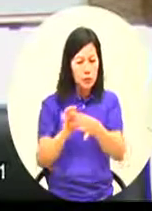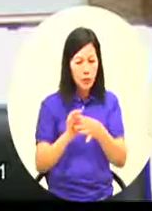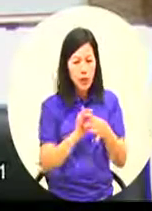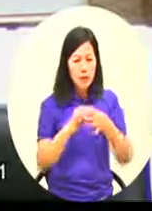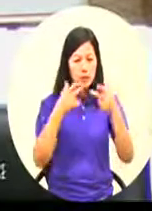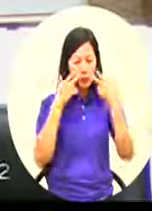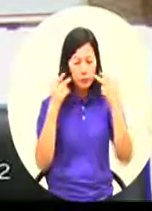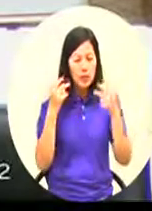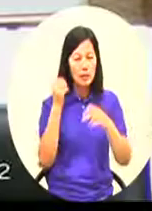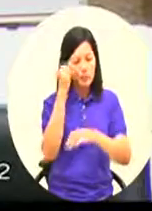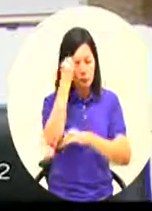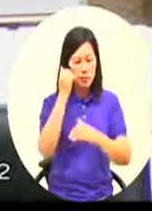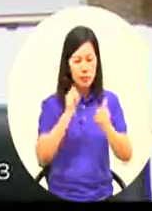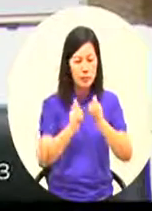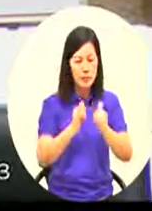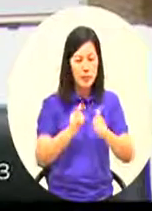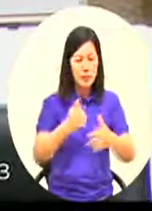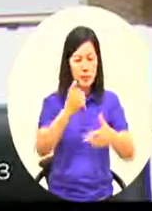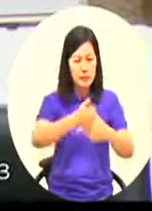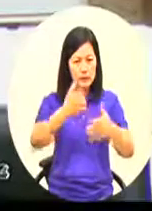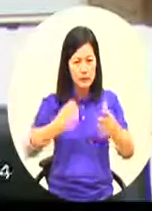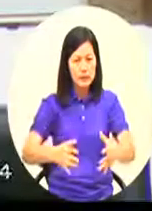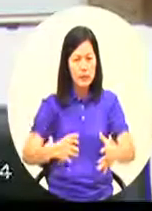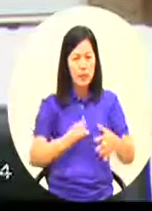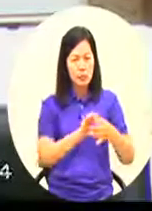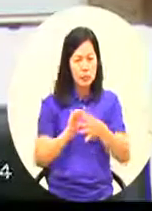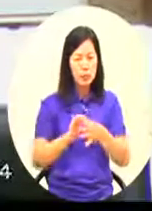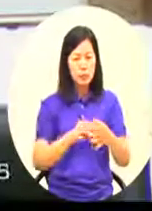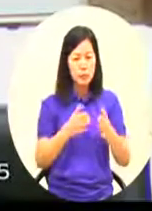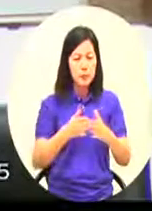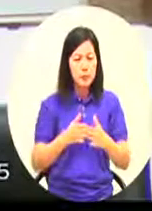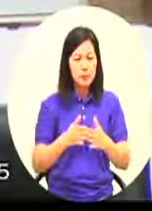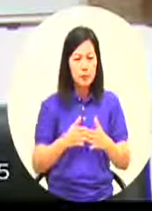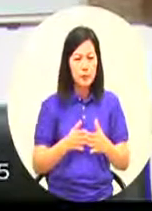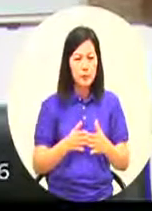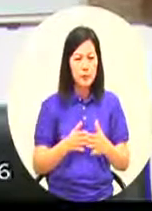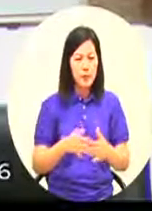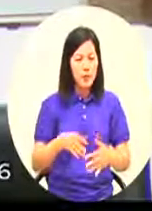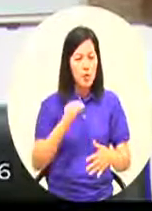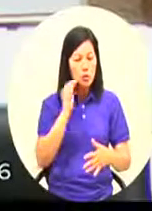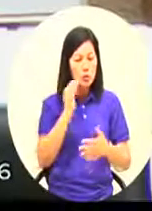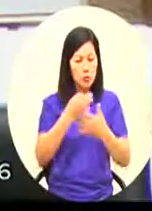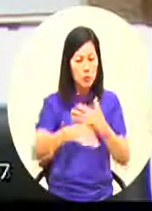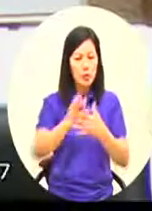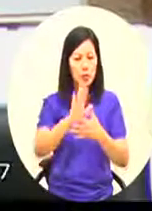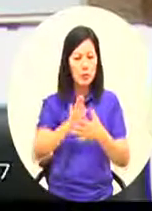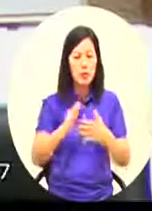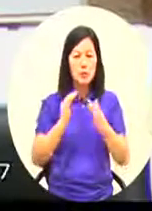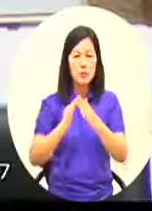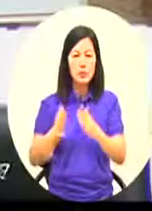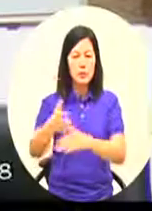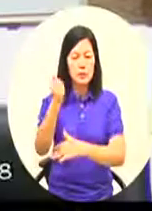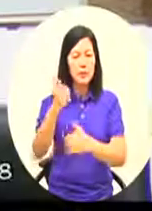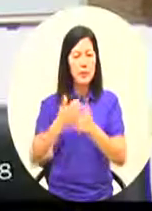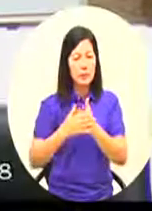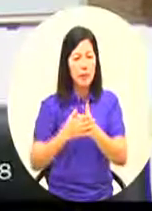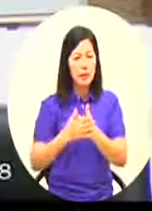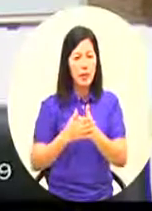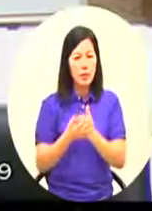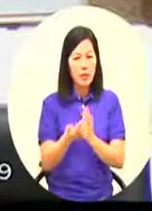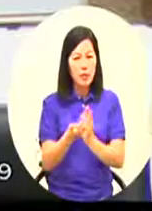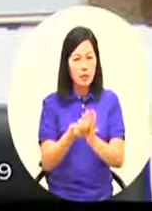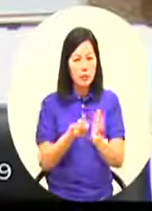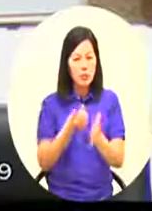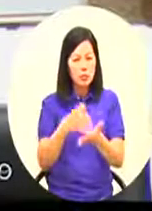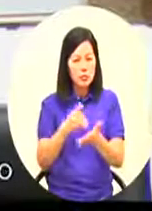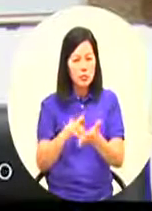原乡的建设。那么建设不足的部分，我要请市长帮忙，在预备金的部